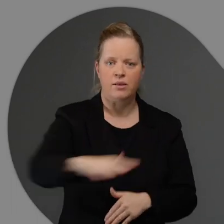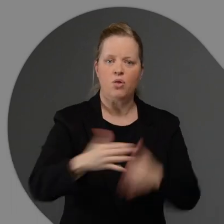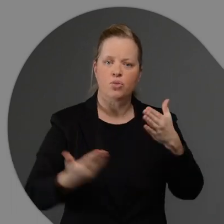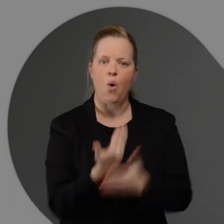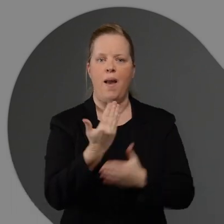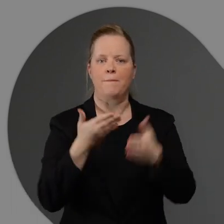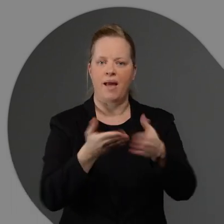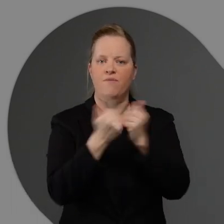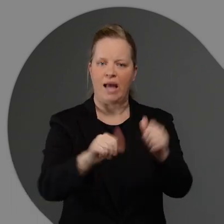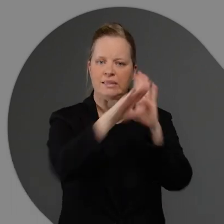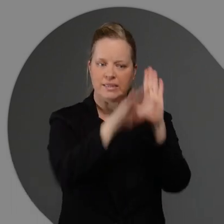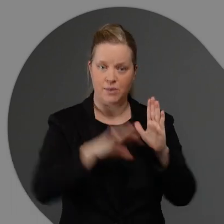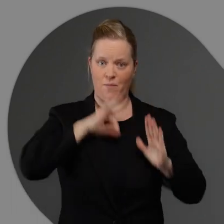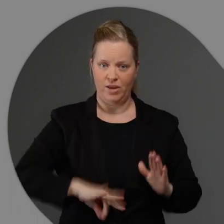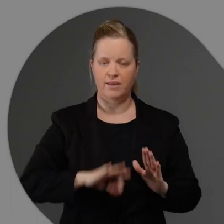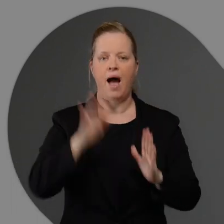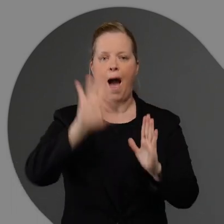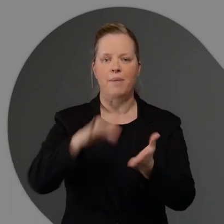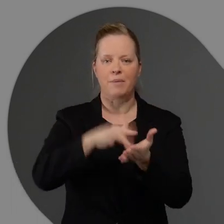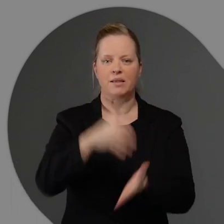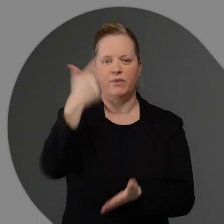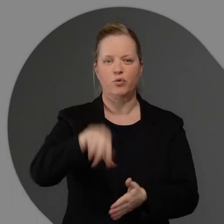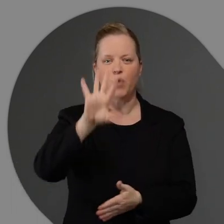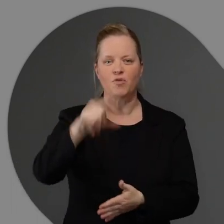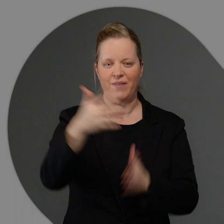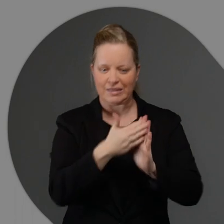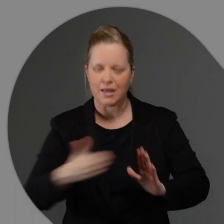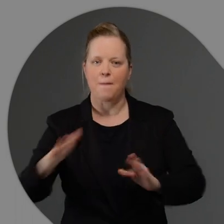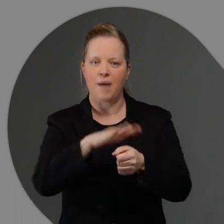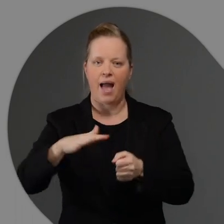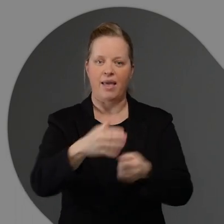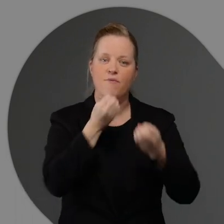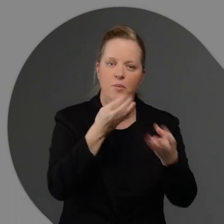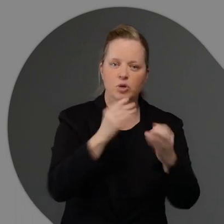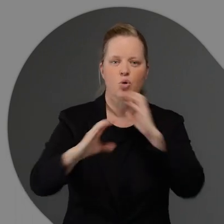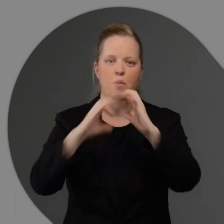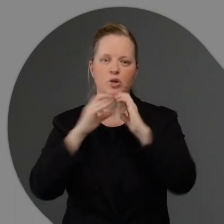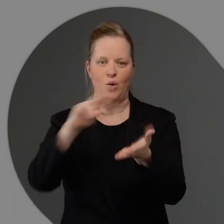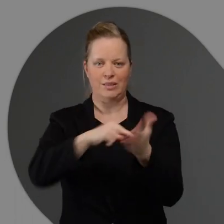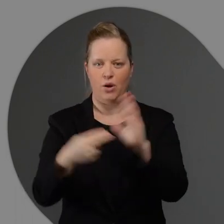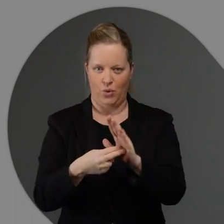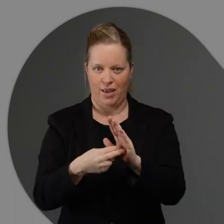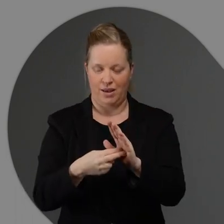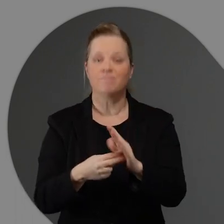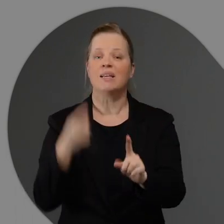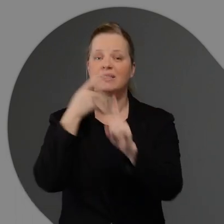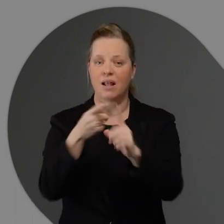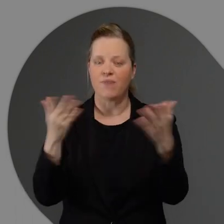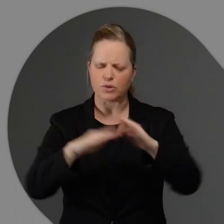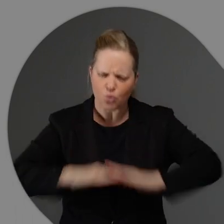neuen Barrierefreiheitsgesetz verpflichtet, ab Mitte 2025 im Bereich Informations- und